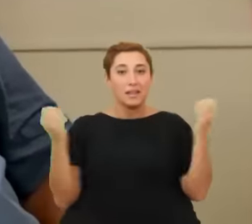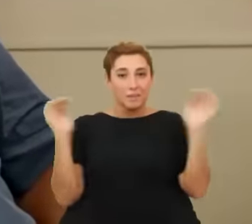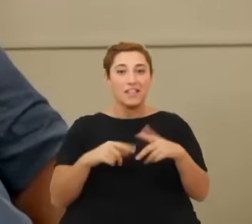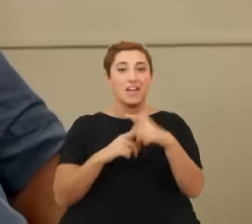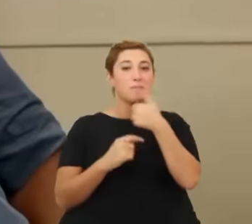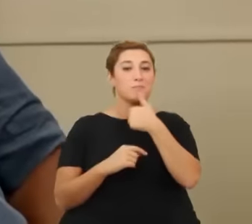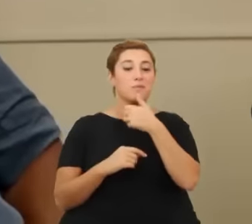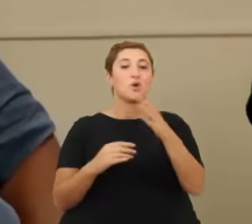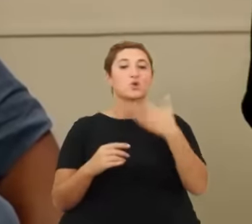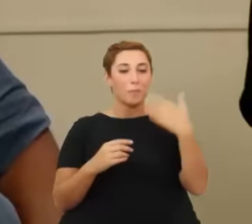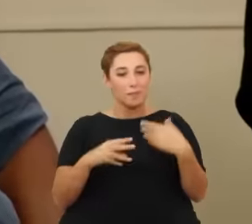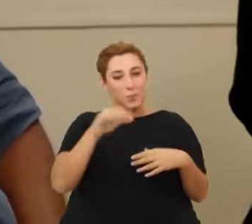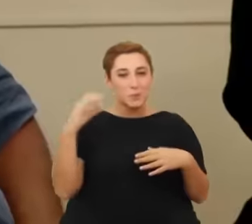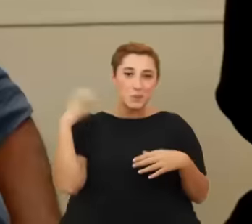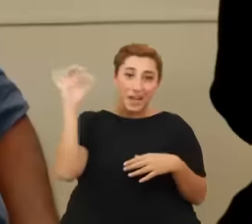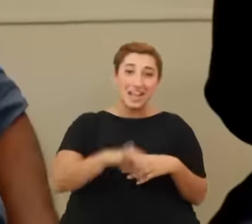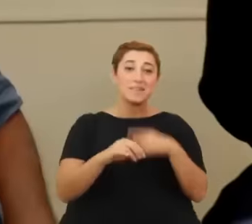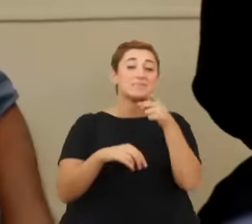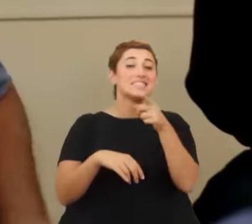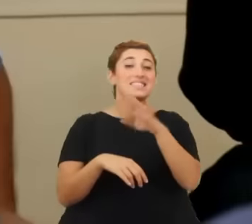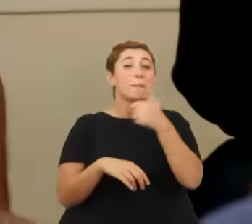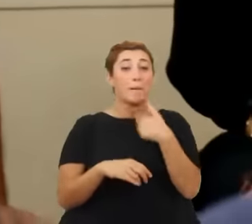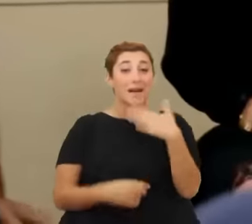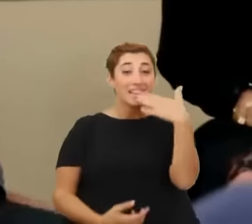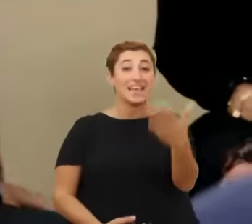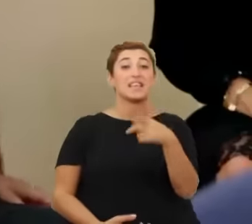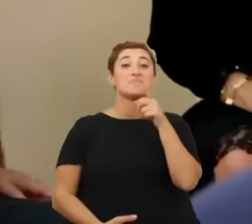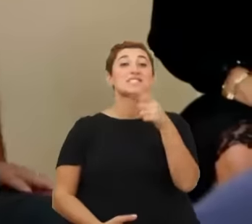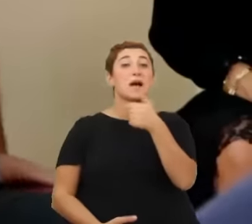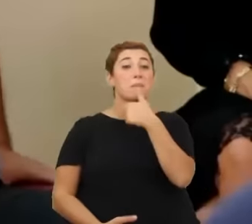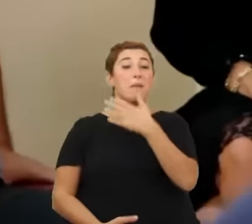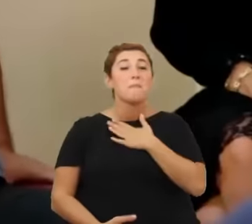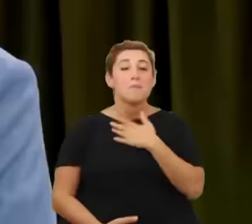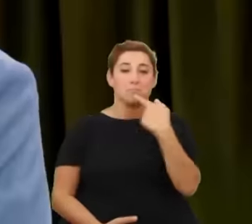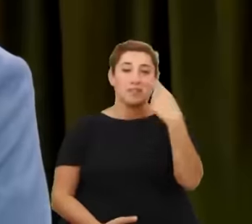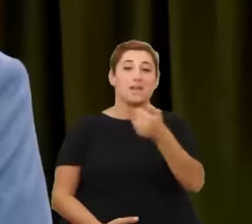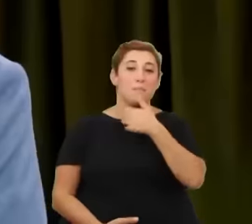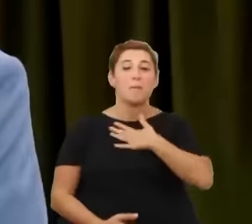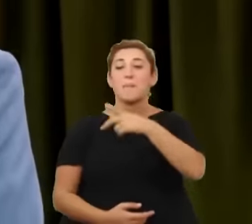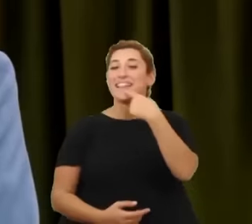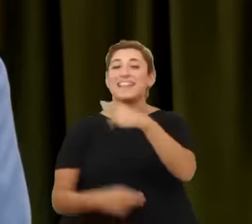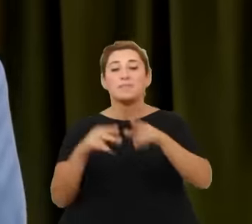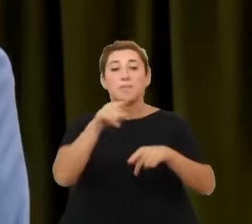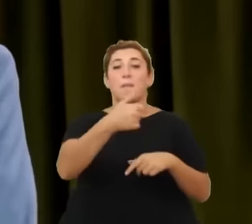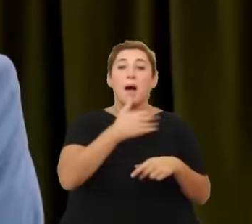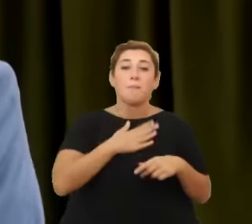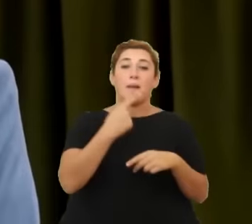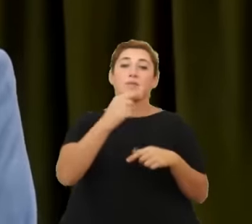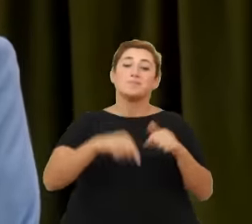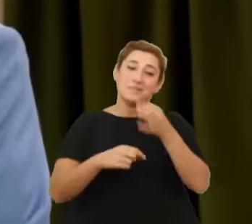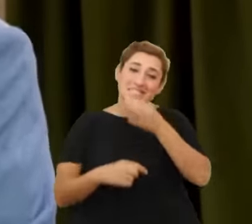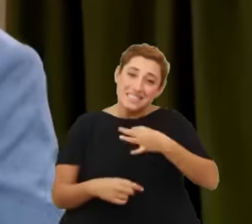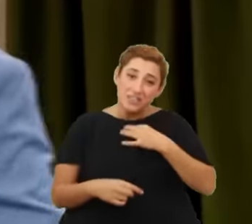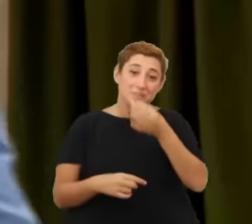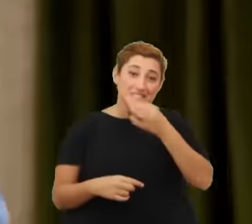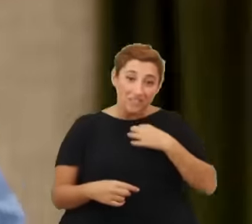baba. Alma diyor. Çorbada benim de tuzum bulunsun. Size baba diyeyim. Size babam diyeyim. Babama dediğim gibi babam diyeyim. Artık müsaade